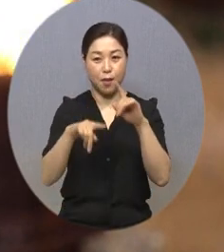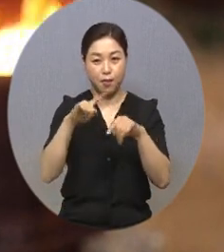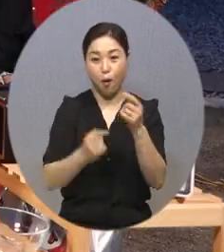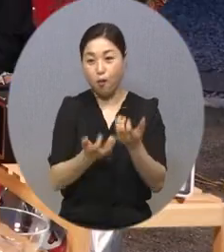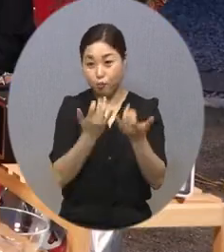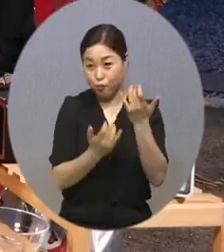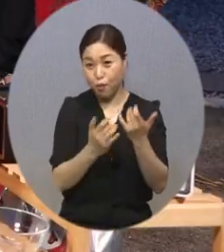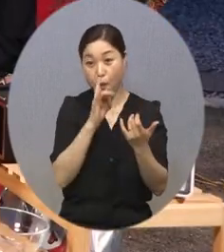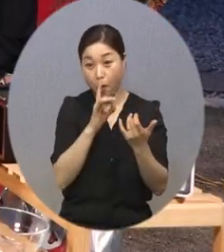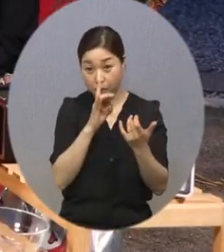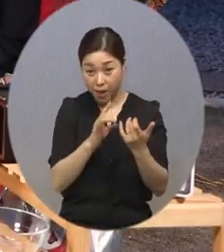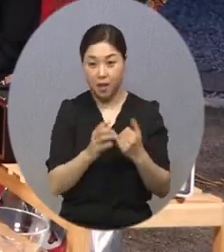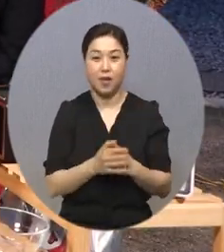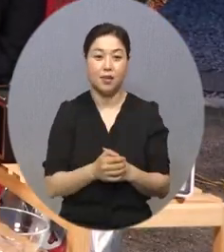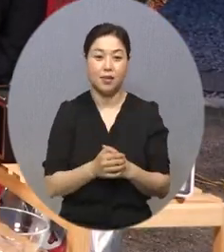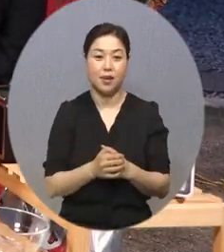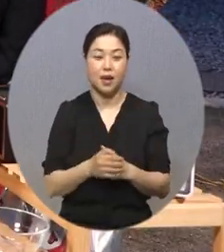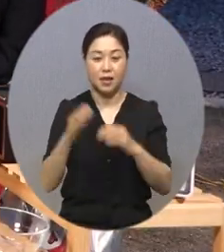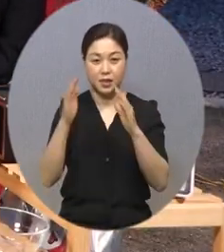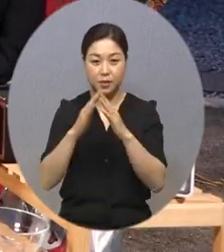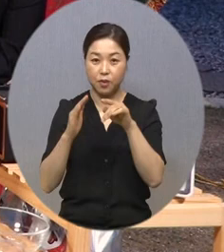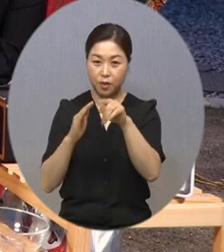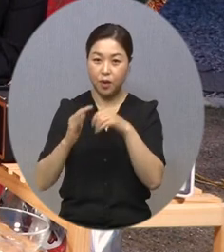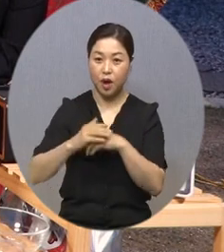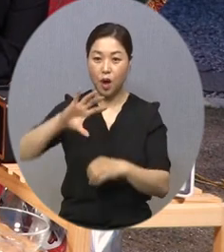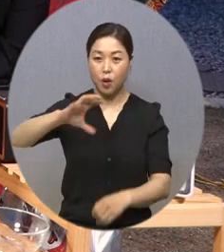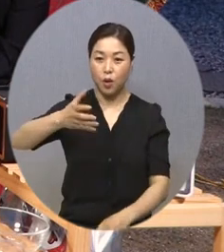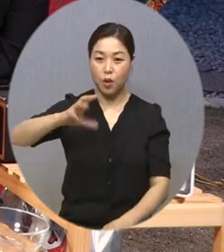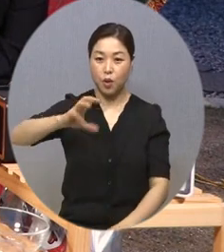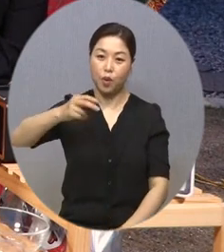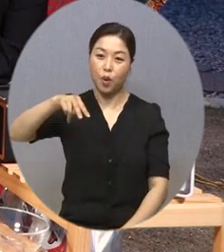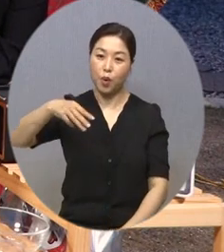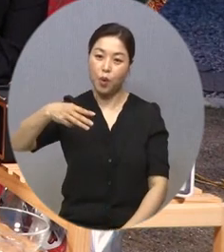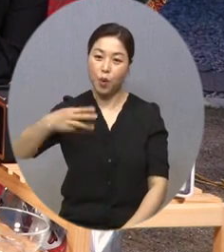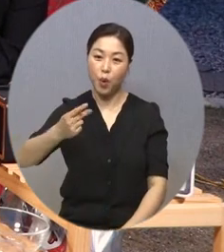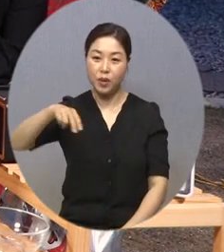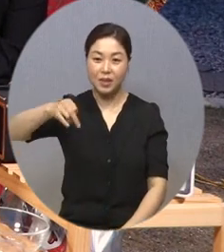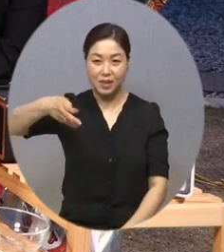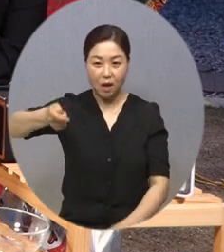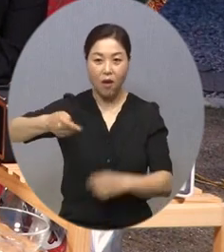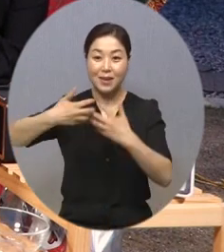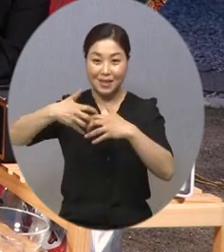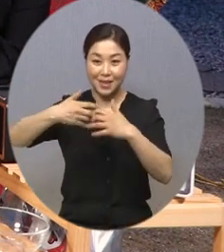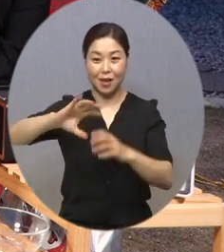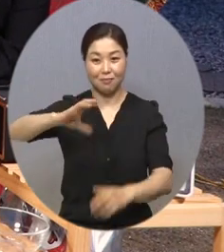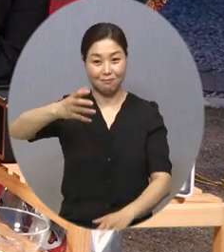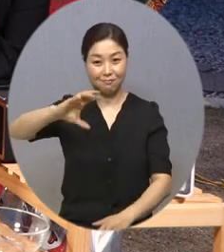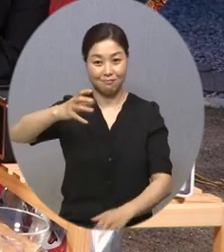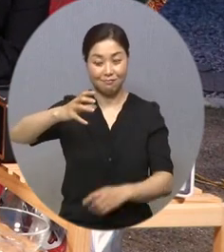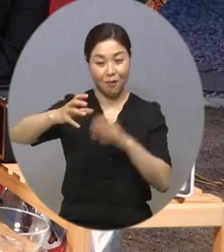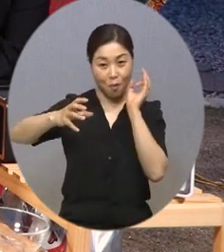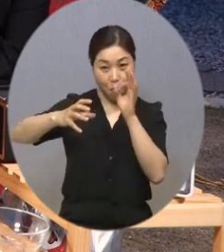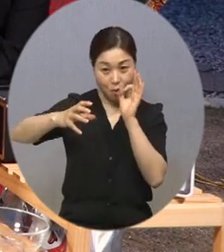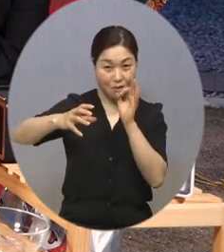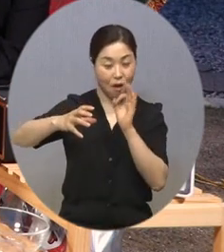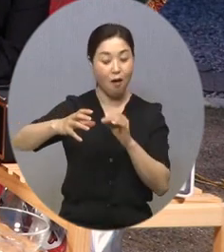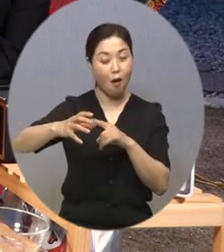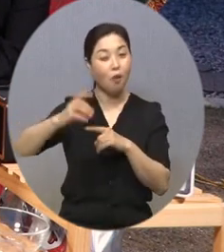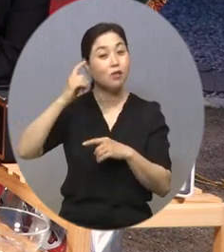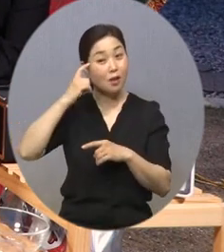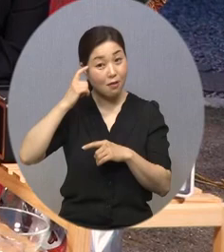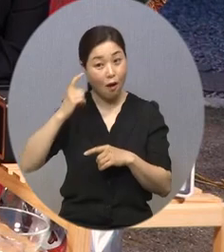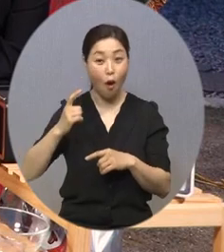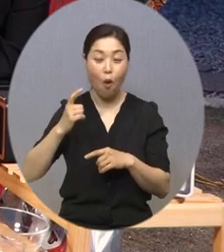썼어요 이대 번째 이렇게 놓다 길을 보고 있습니다 행복 힘을 받아 있어 길게도 막 계속 돌고